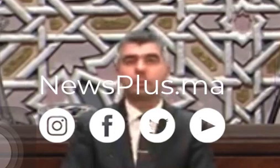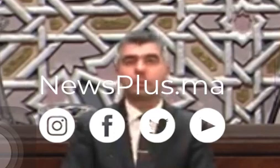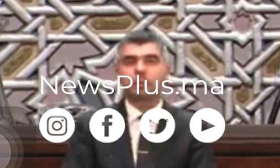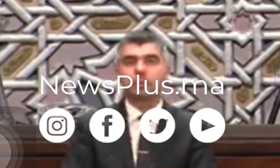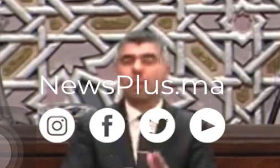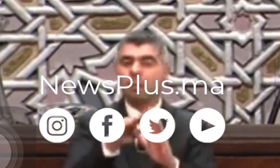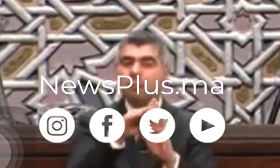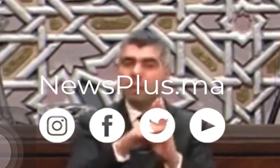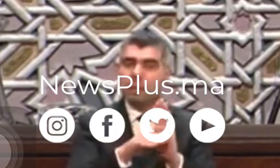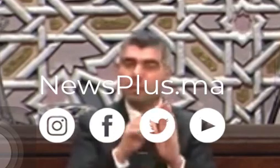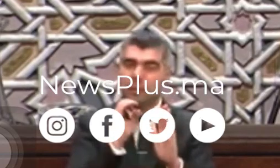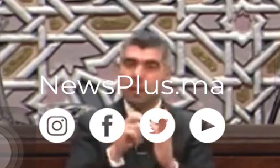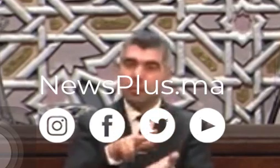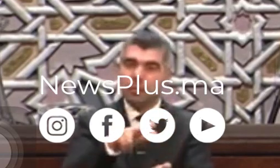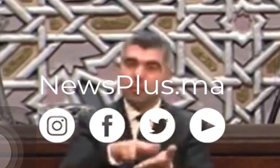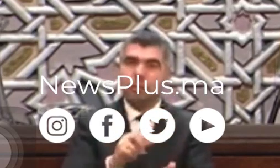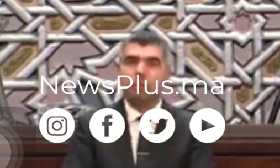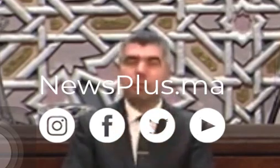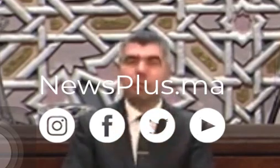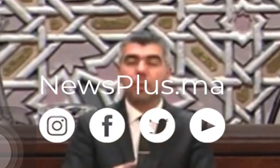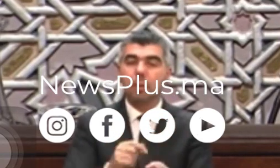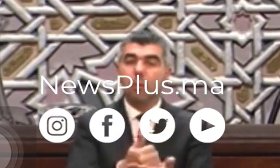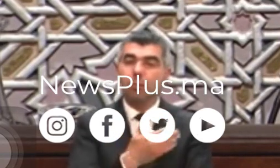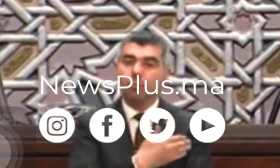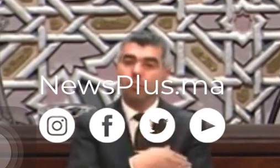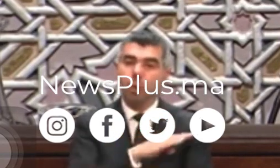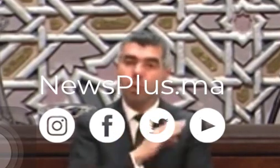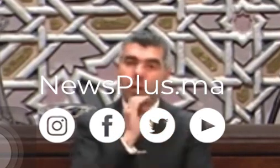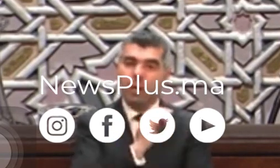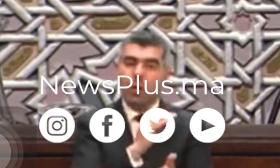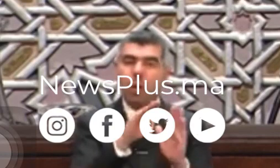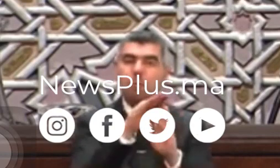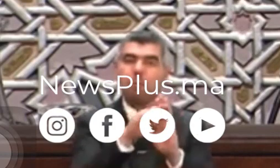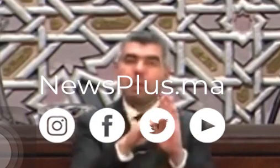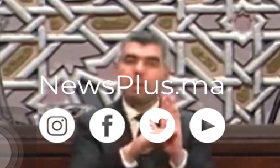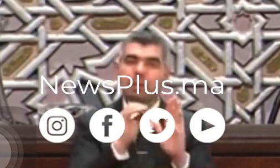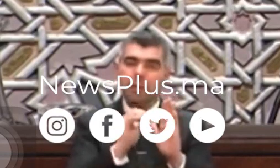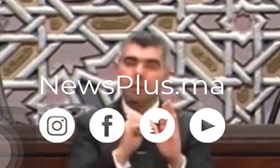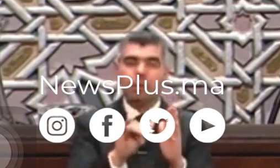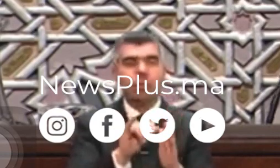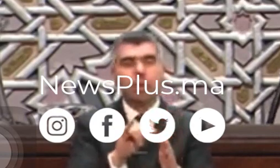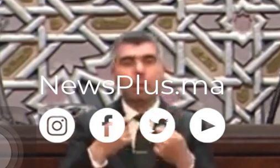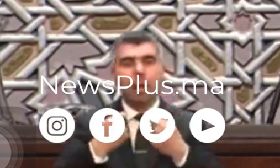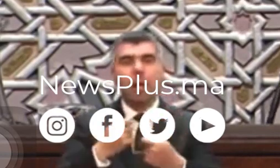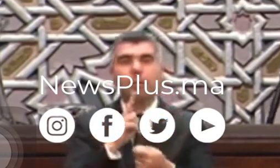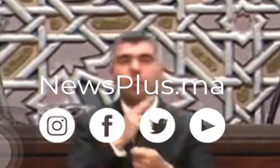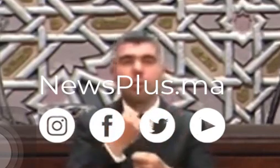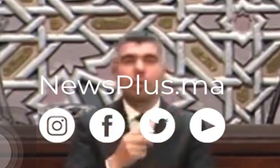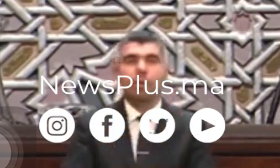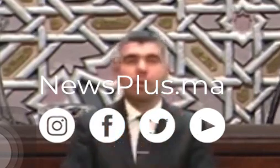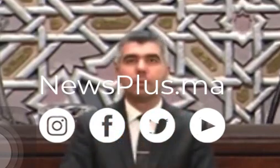هذا قرار ديال المكتب، وبالتالي الا كانت كاينه شي مسؤوليه فهي مسؤوليه المكتب وليست مسؤوليه رئاسه الحكومه، باش تكونوا